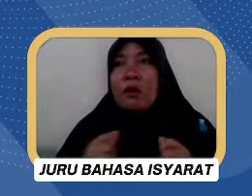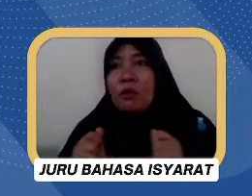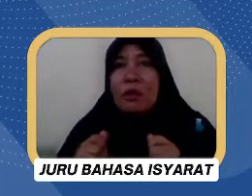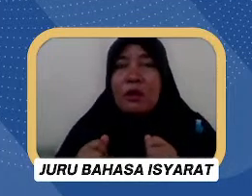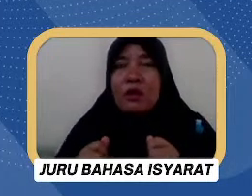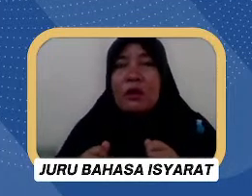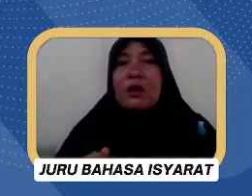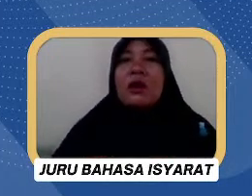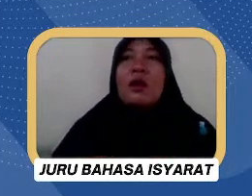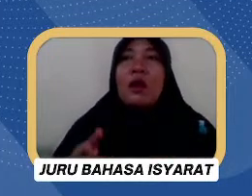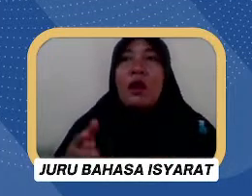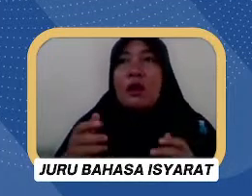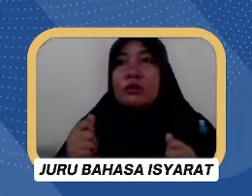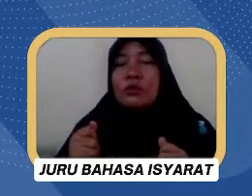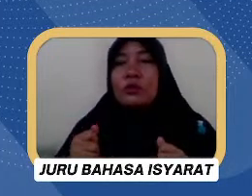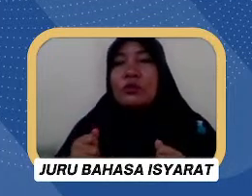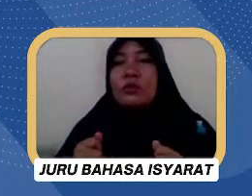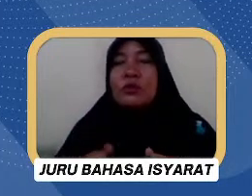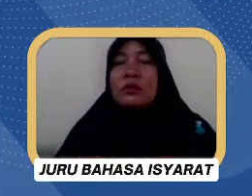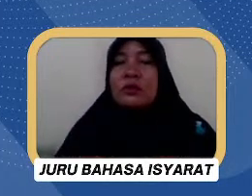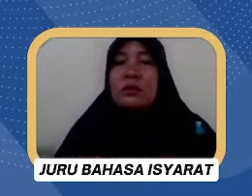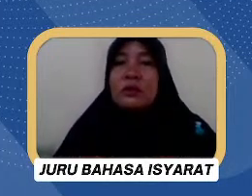ketika ada namanya